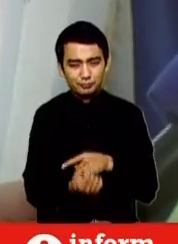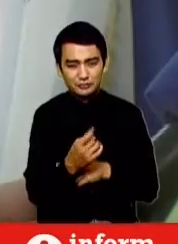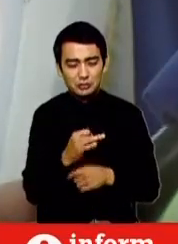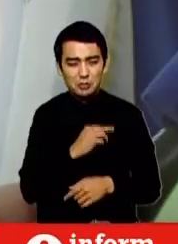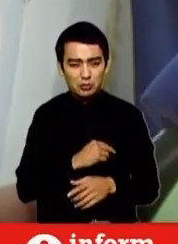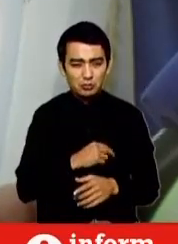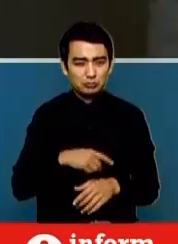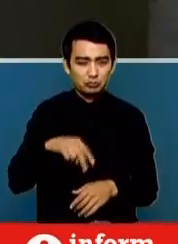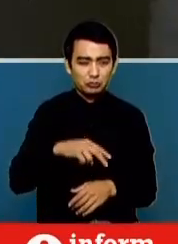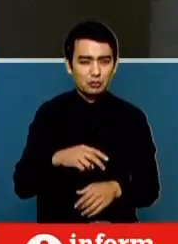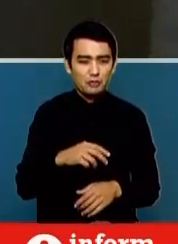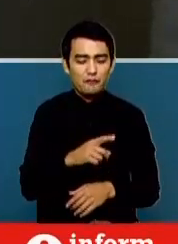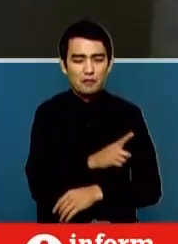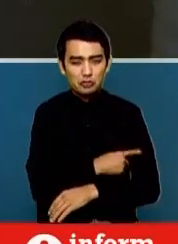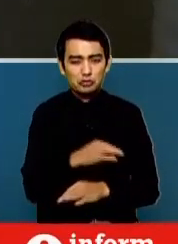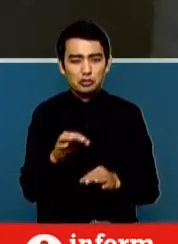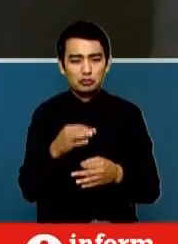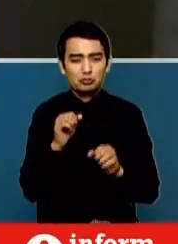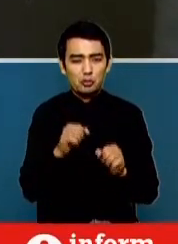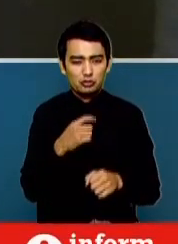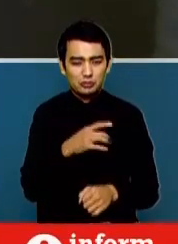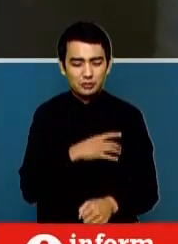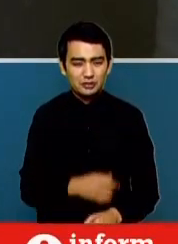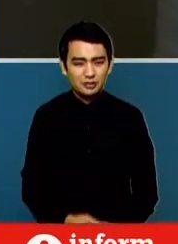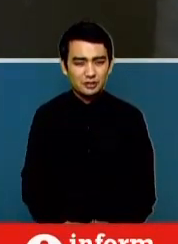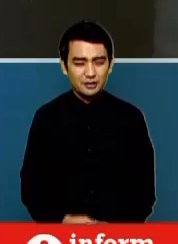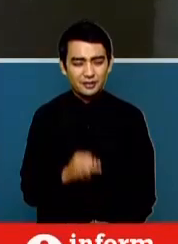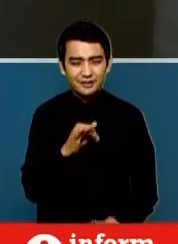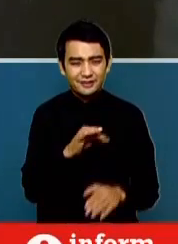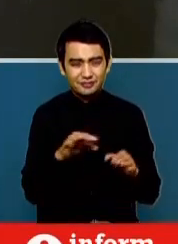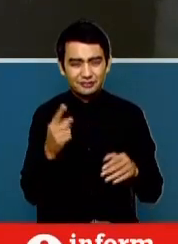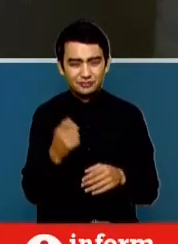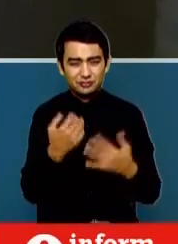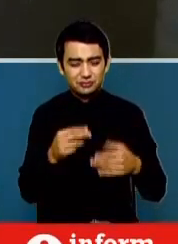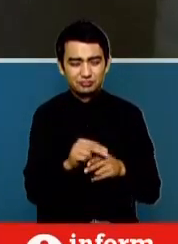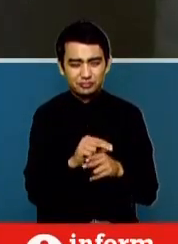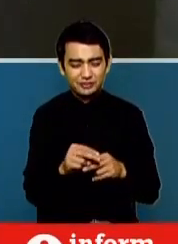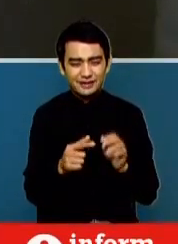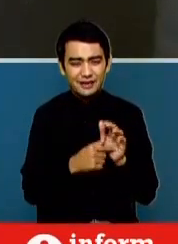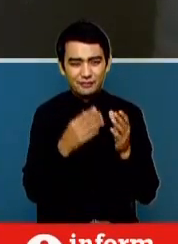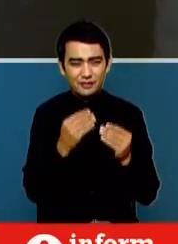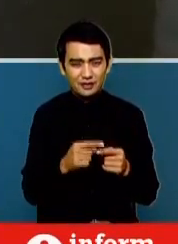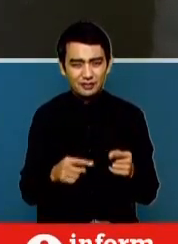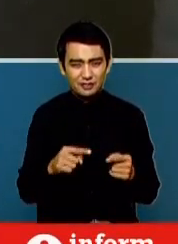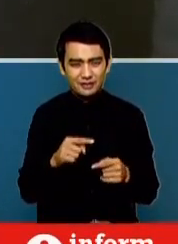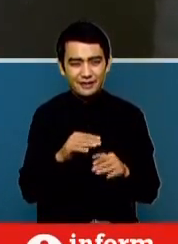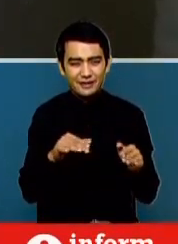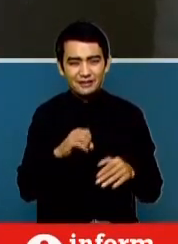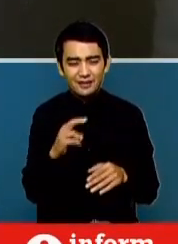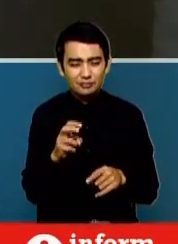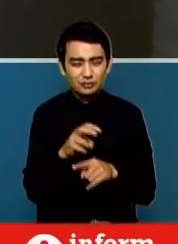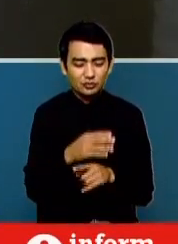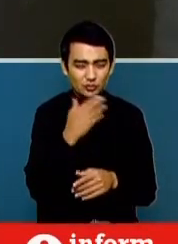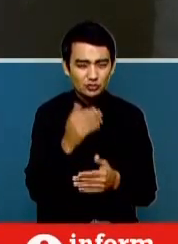беруге болады деген. Балабақша қызметкері бір аптадан бері емделіп жатқанын айтады. Яғни 7 күннен бері бөбекжайға келмеген ал